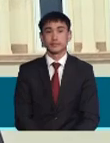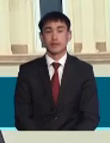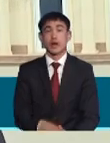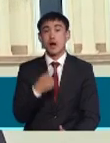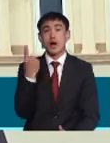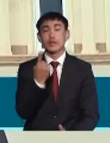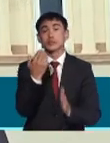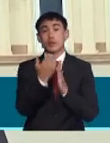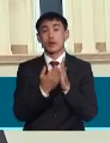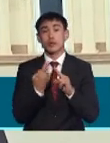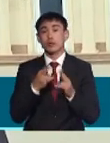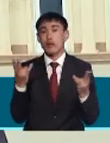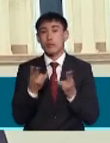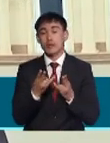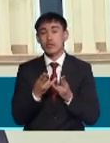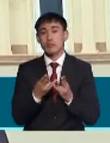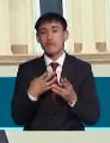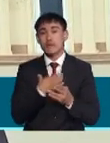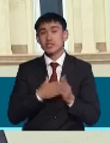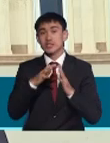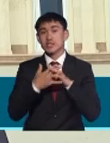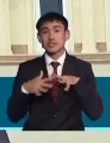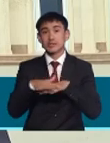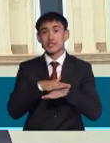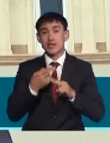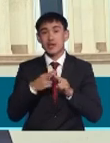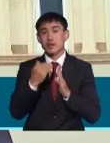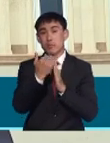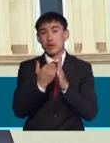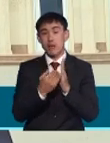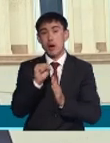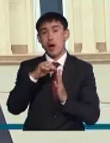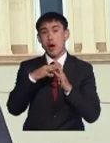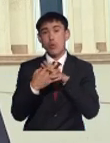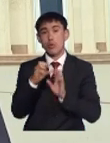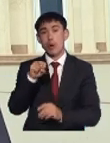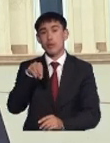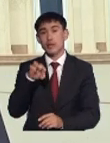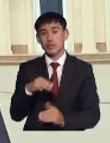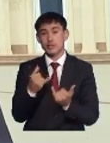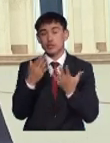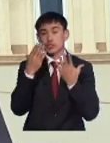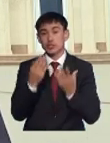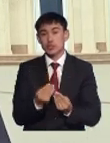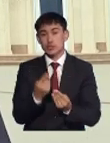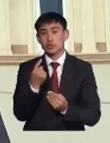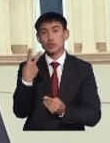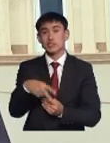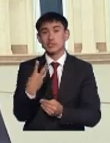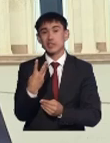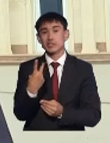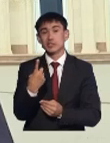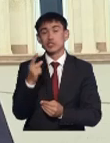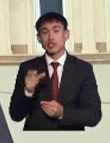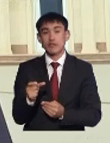Одна из программ, которая необходима непосредственно сельскому населению, это программа «Аула Манаты». На сегодняшний день 131